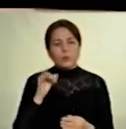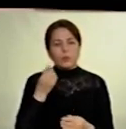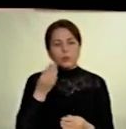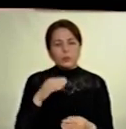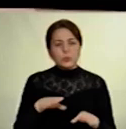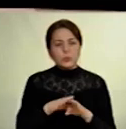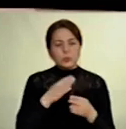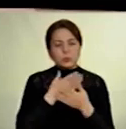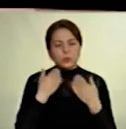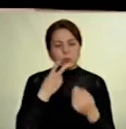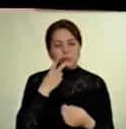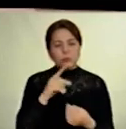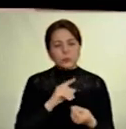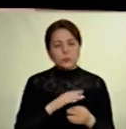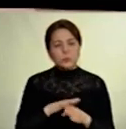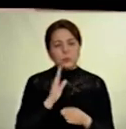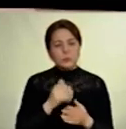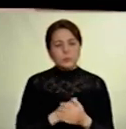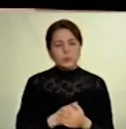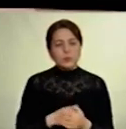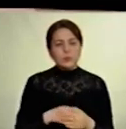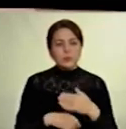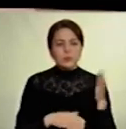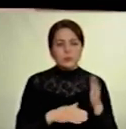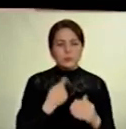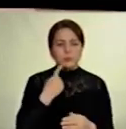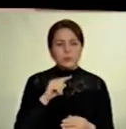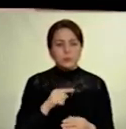joylashtirib olishimiz kerak. Demak, chap tomoniga